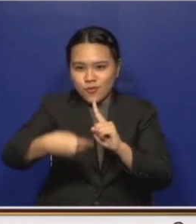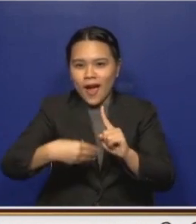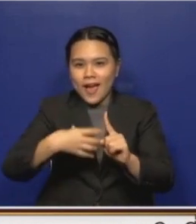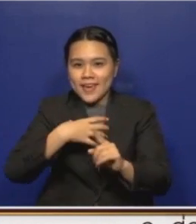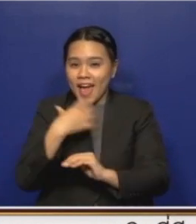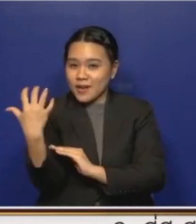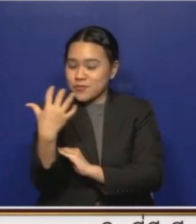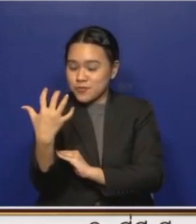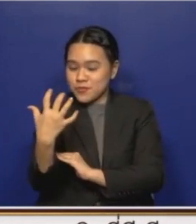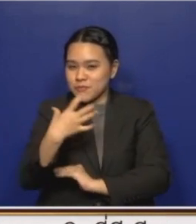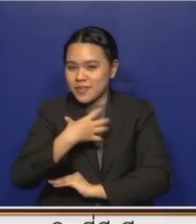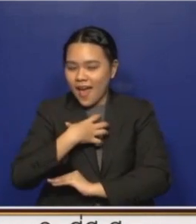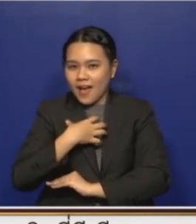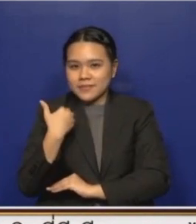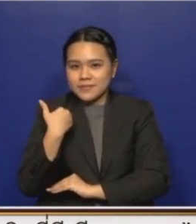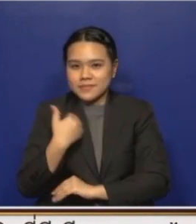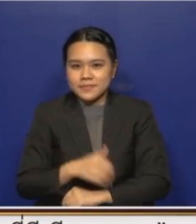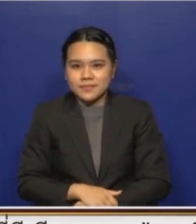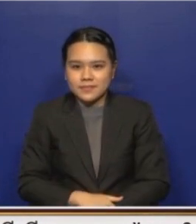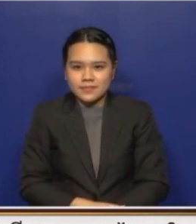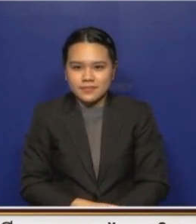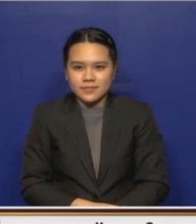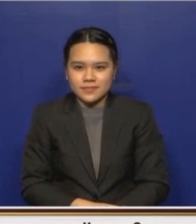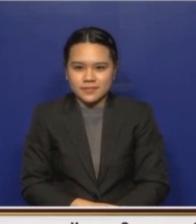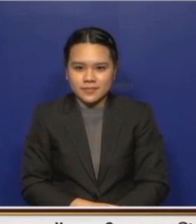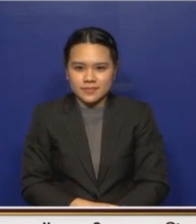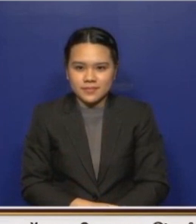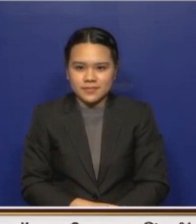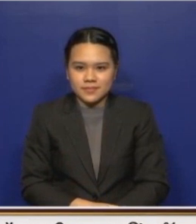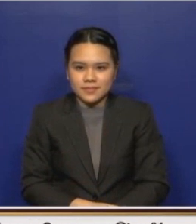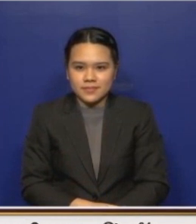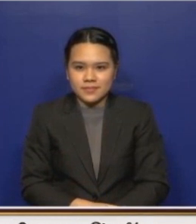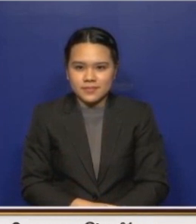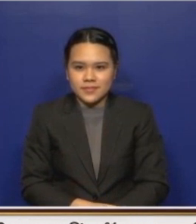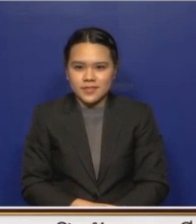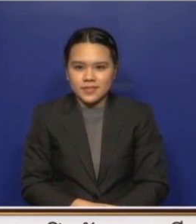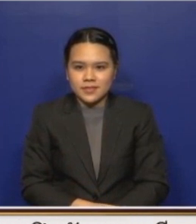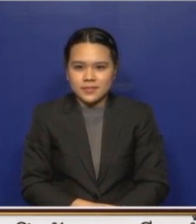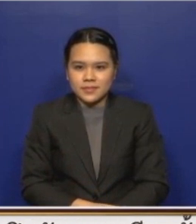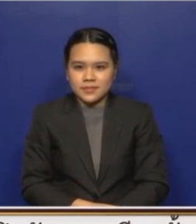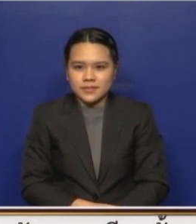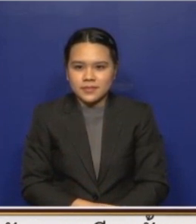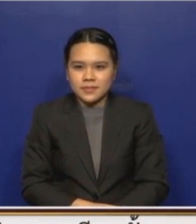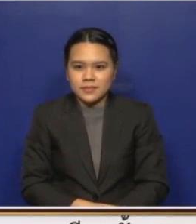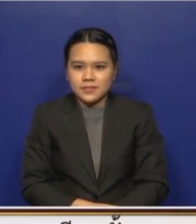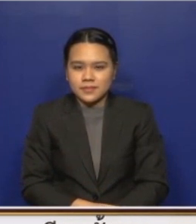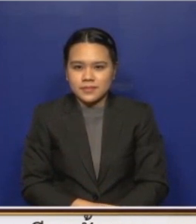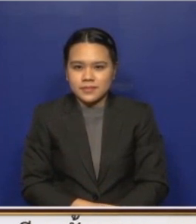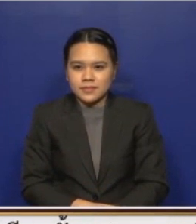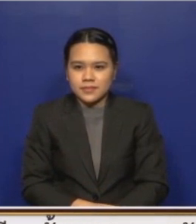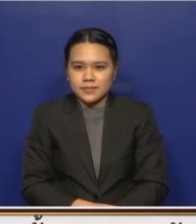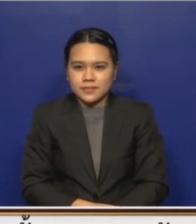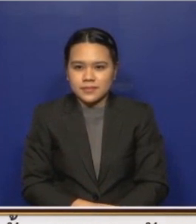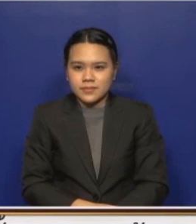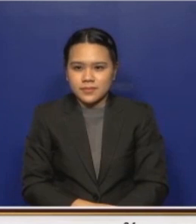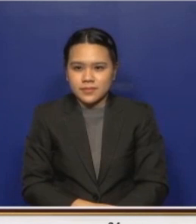ตรงนี้ผมจะบอกว่า331บาทซื้อกล้วย7บาท25 1,740 บาทซื้อกล้วยได้6